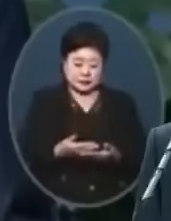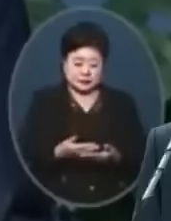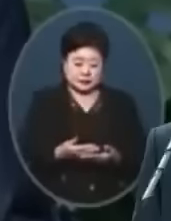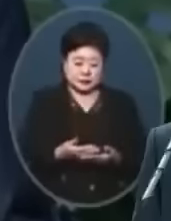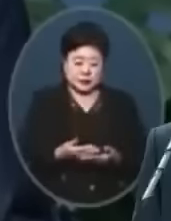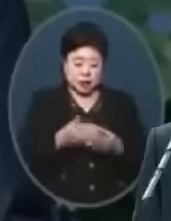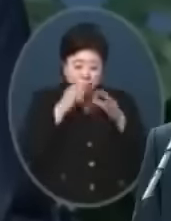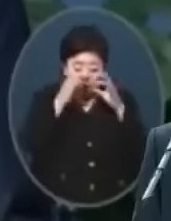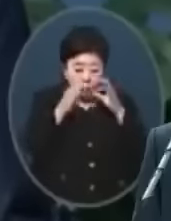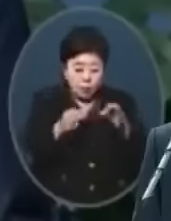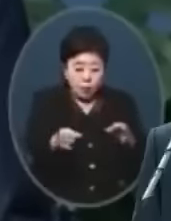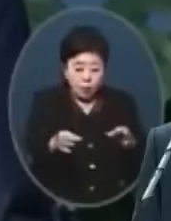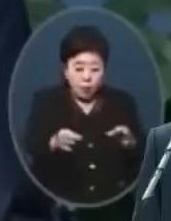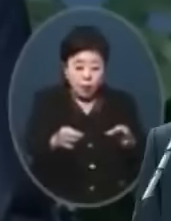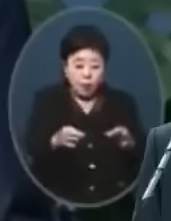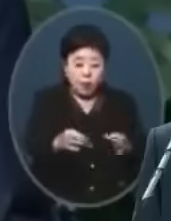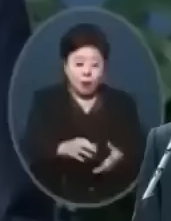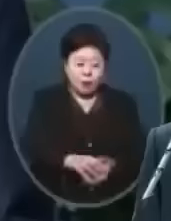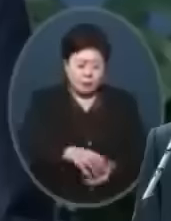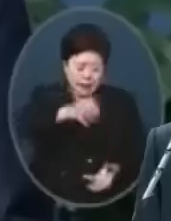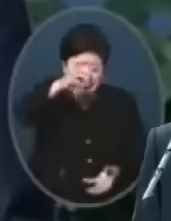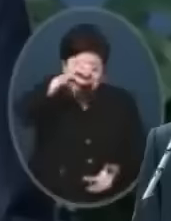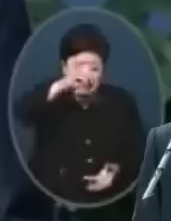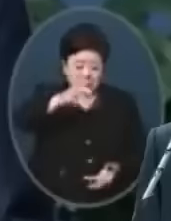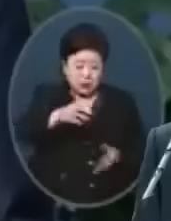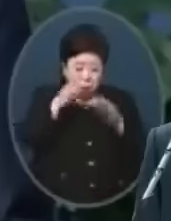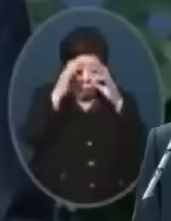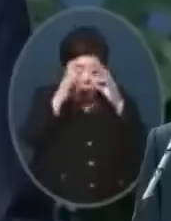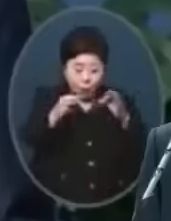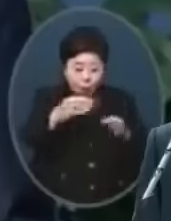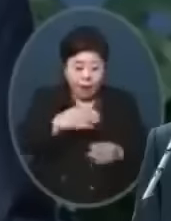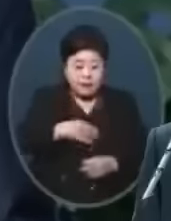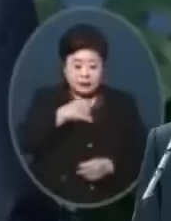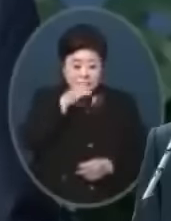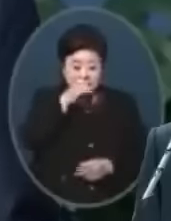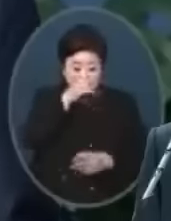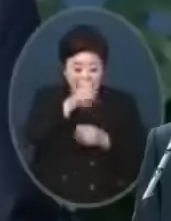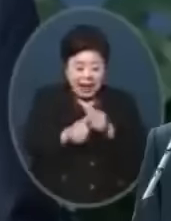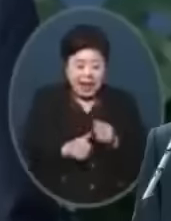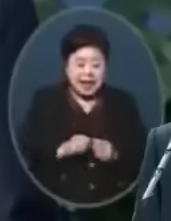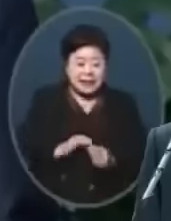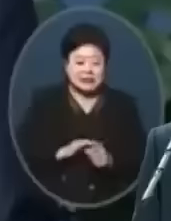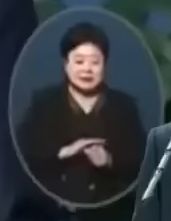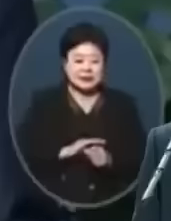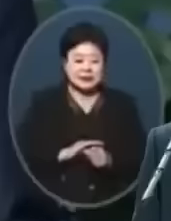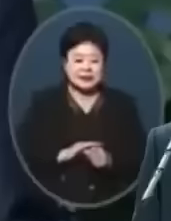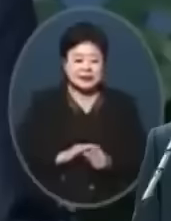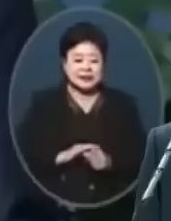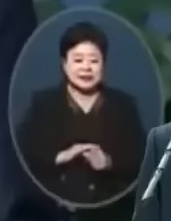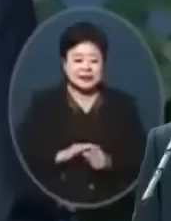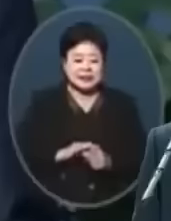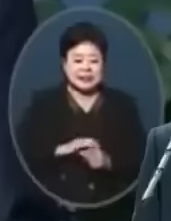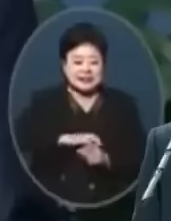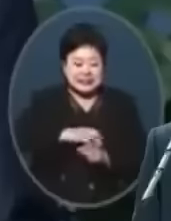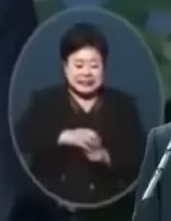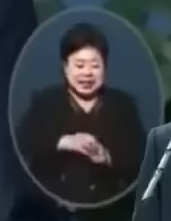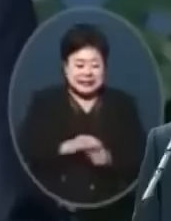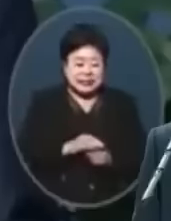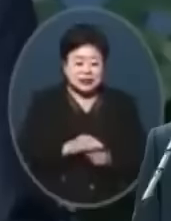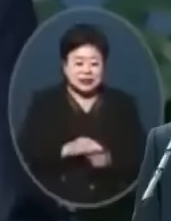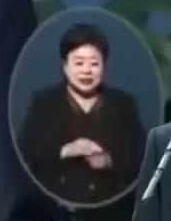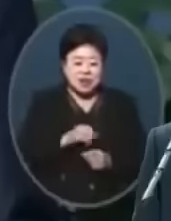내용과 양이 하나님의 사랑을 결정하는 것입니다. 하나님이 세상을 이처럼 사랑하사 염소 새끼를